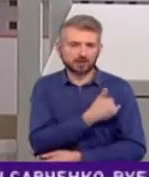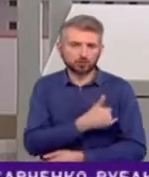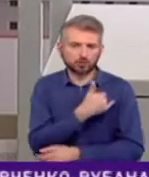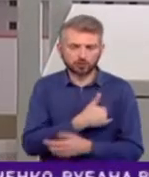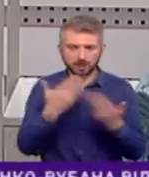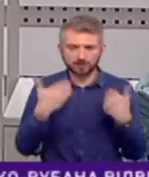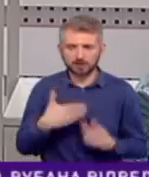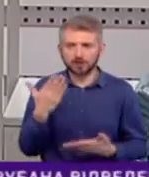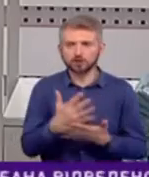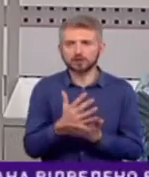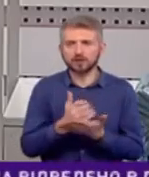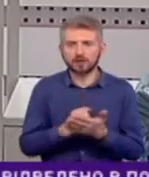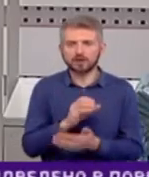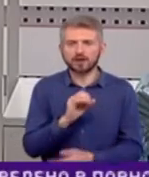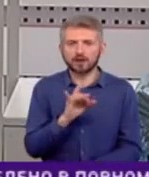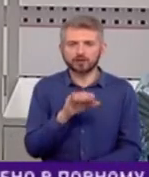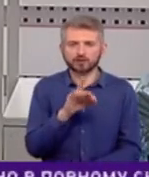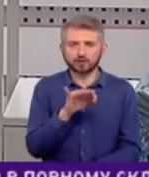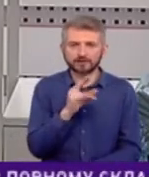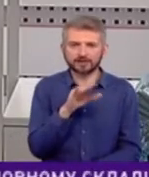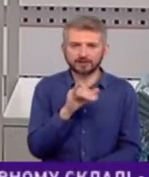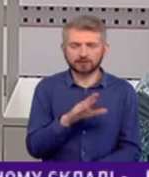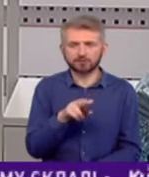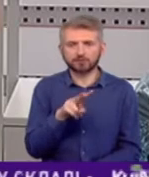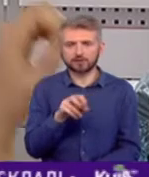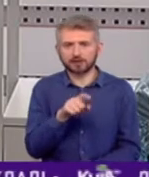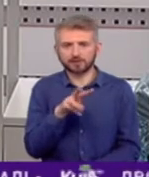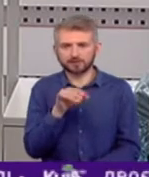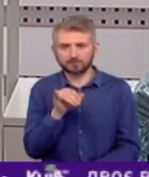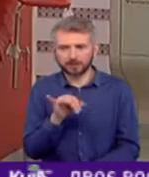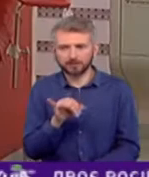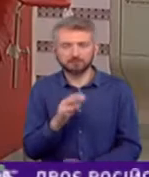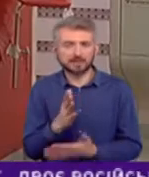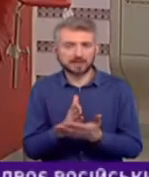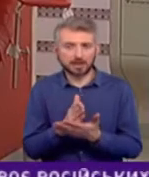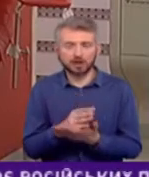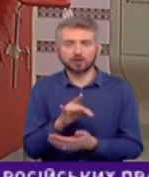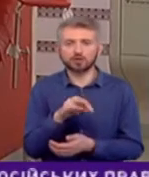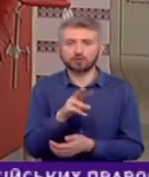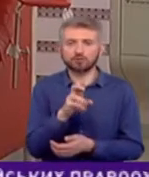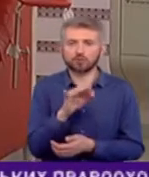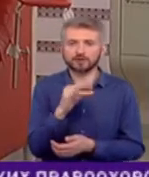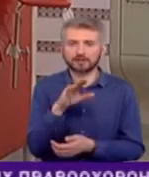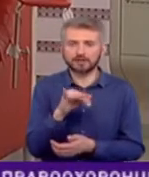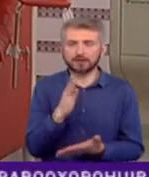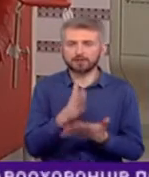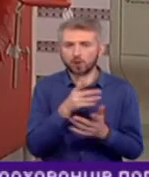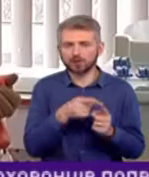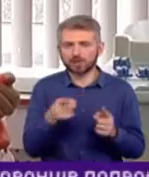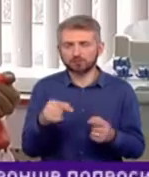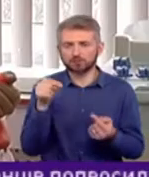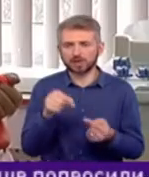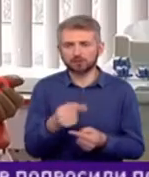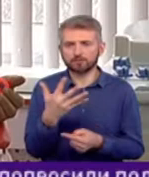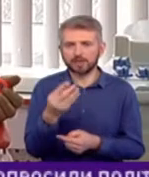того, якщо запаси еритроцитів, плазми та кріопрецепітату у медзакладі є, то тромбоцити мають термін придатності лише 5